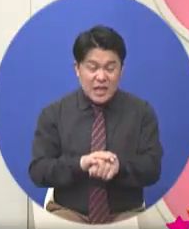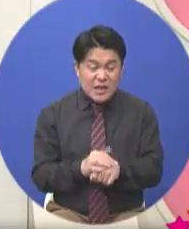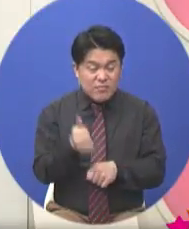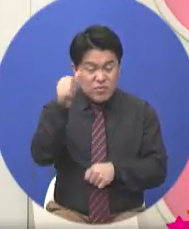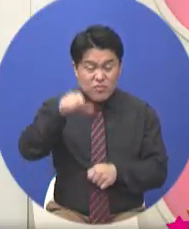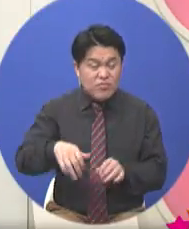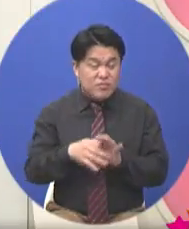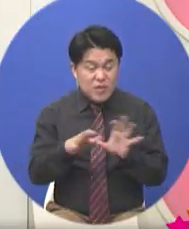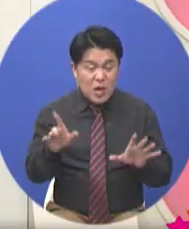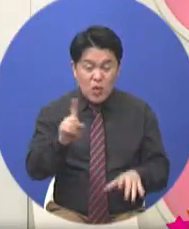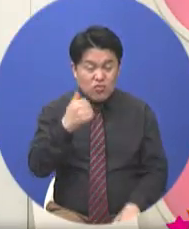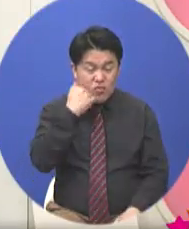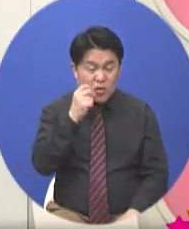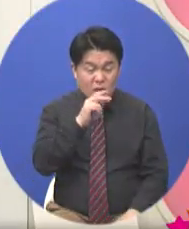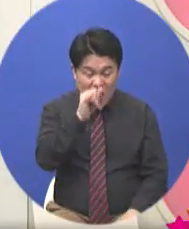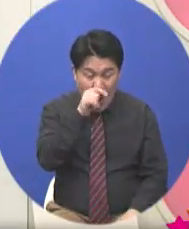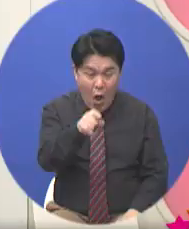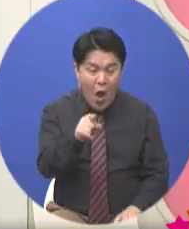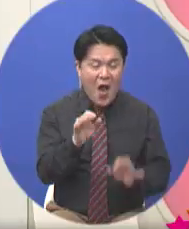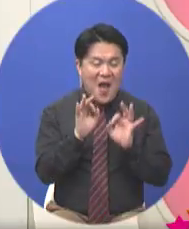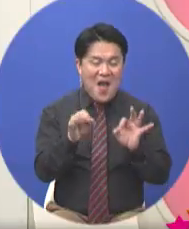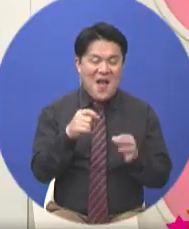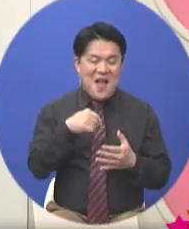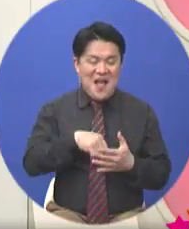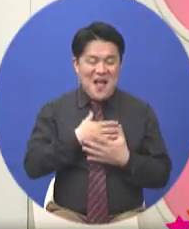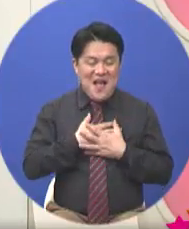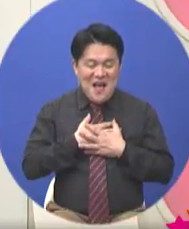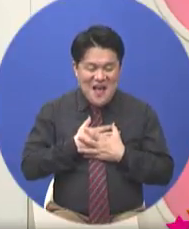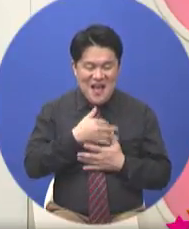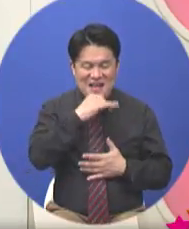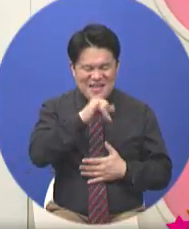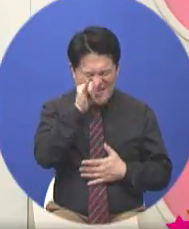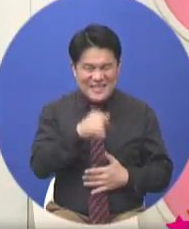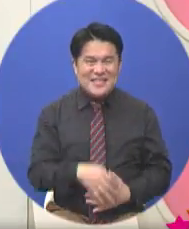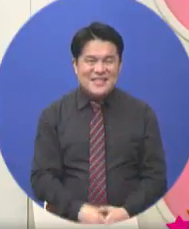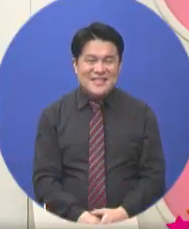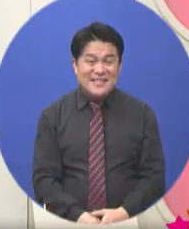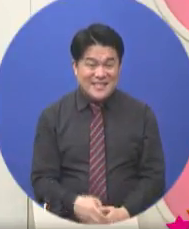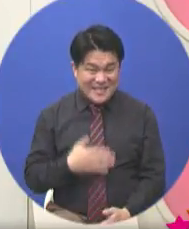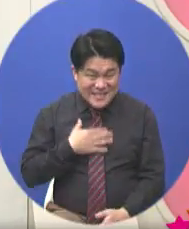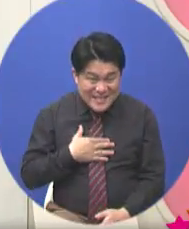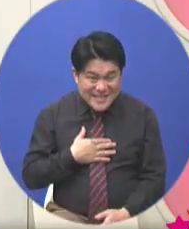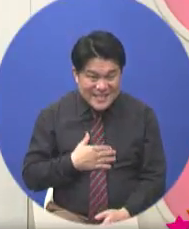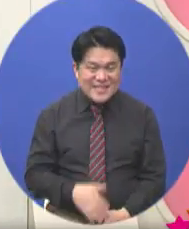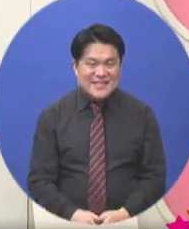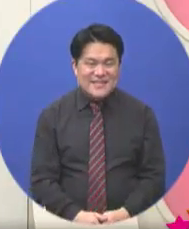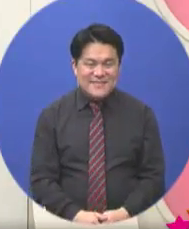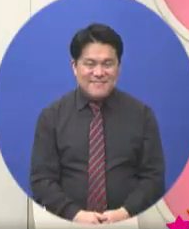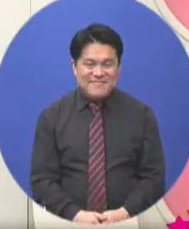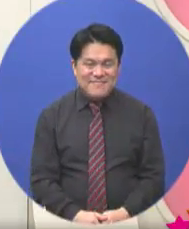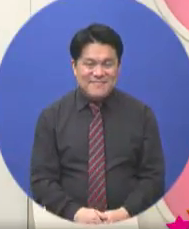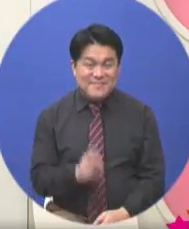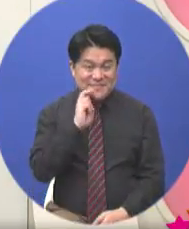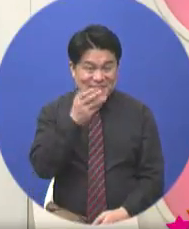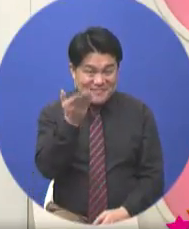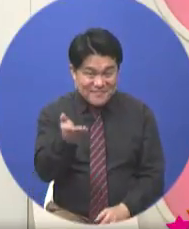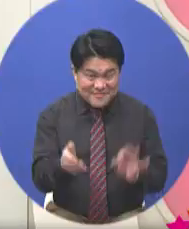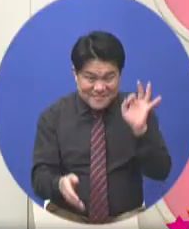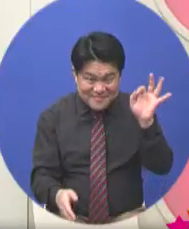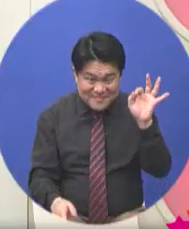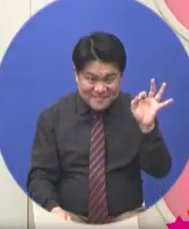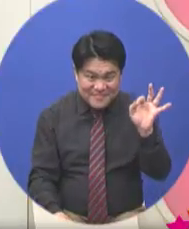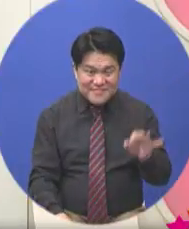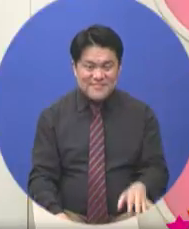못 부르든 누가 불러준다는 게 가장 살면서 보람을 느낍니다. 예예. 예. 네, 음악